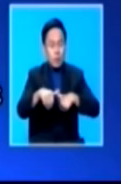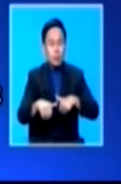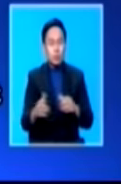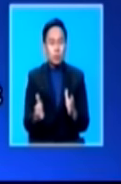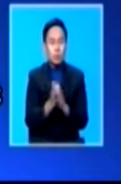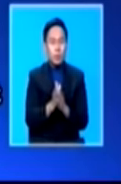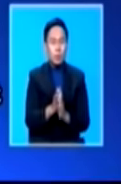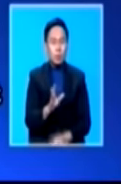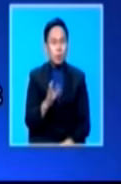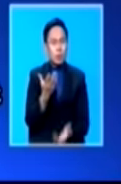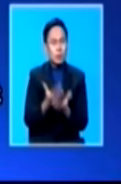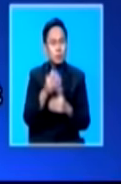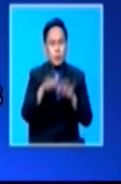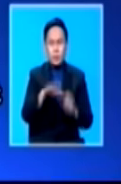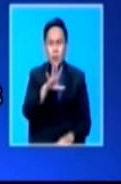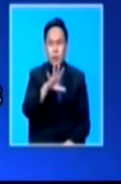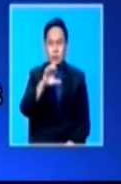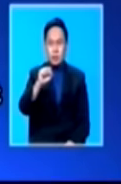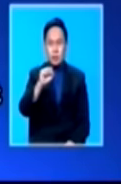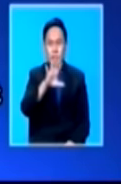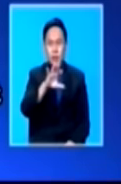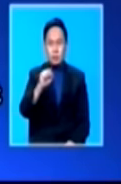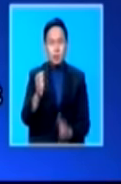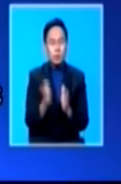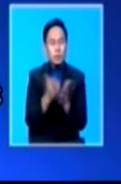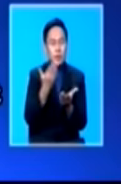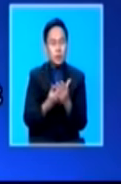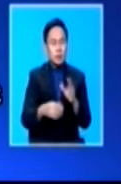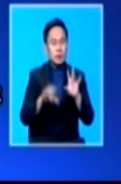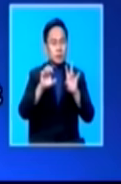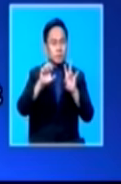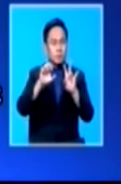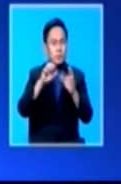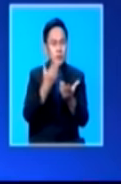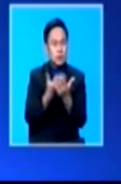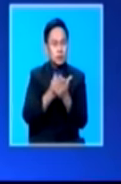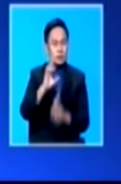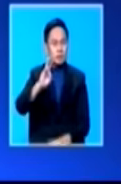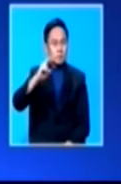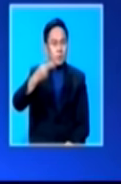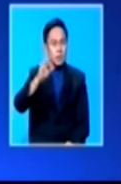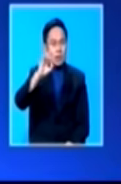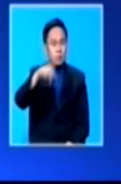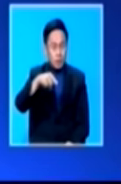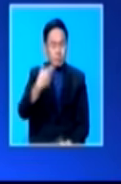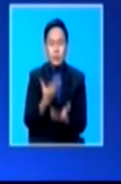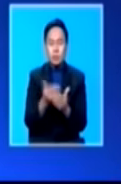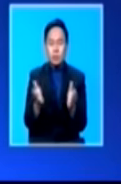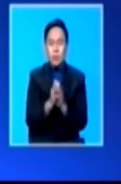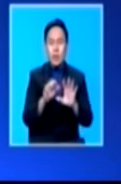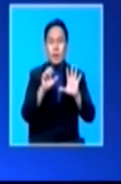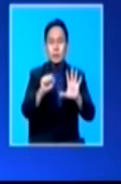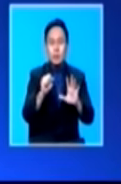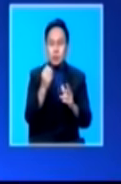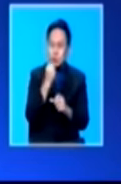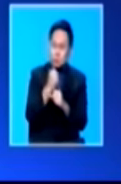าไหร่ไม่เกิน 500,000 บาทใช่ไหมครับ 79,000 กว่าหมู่บ้านนะอันนี้ก็ไม่เกิน 500,000 ก็ไปทำในสิ่งของที่มันเกิดประโยช